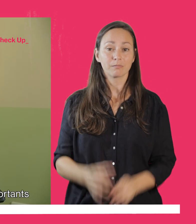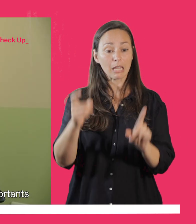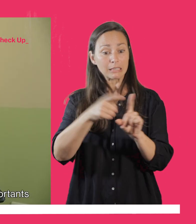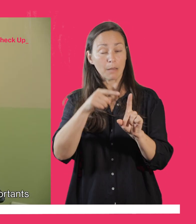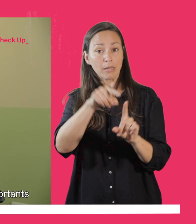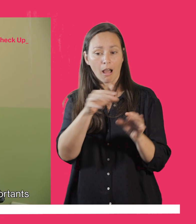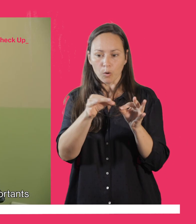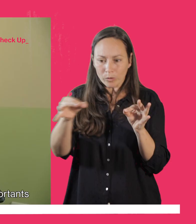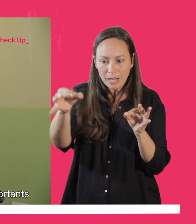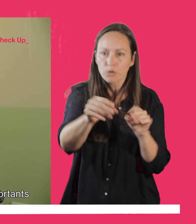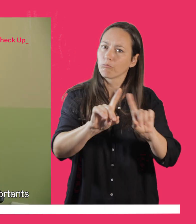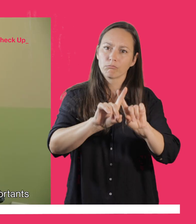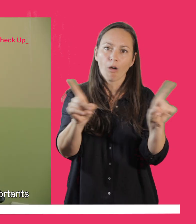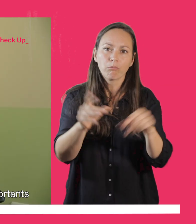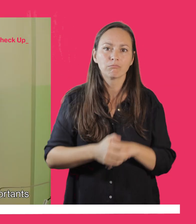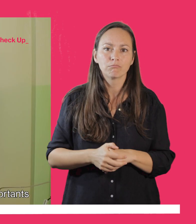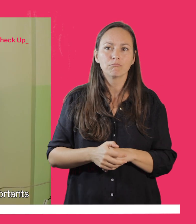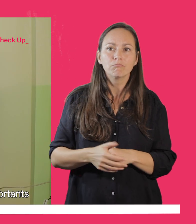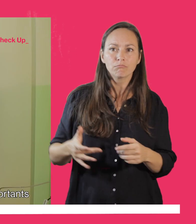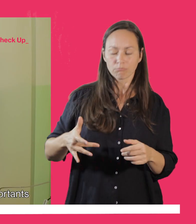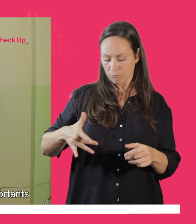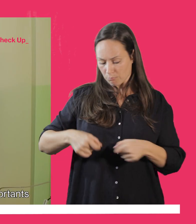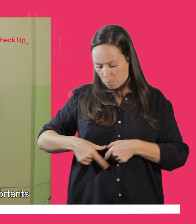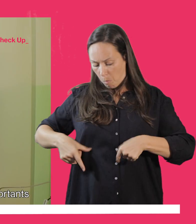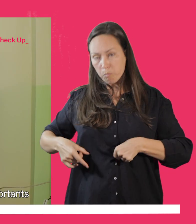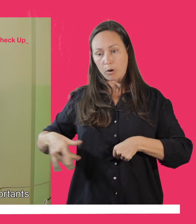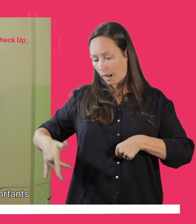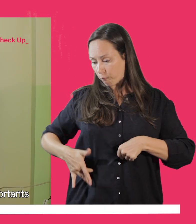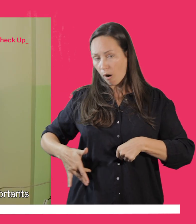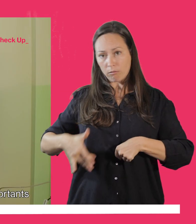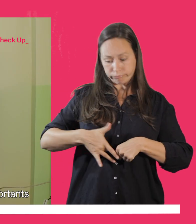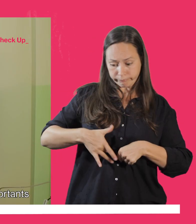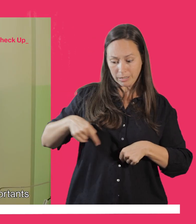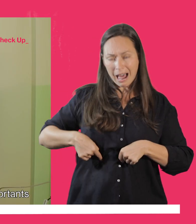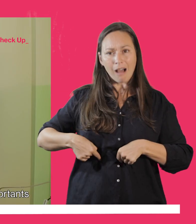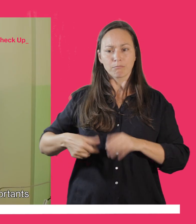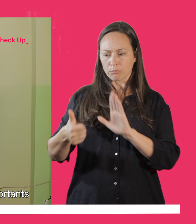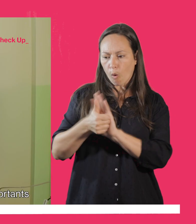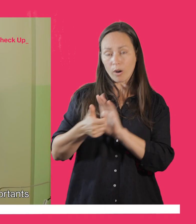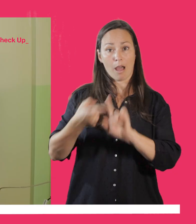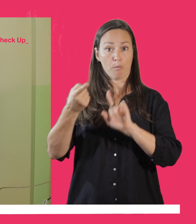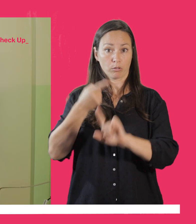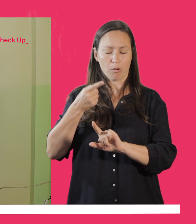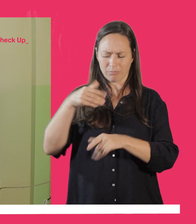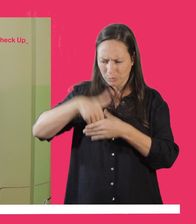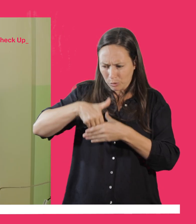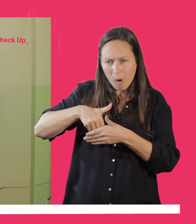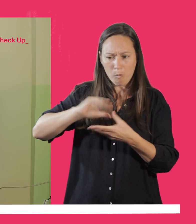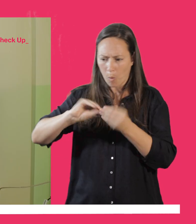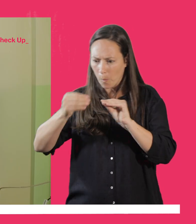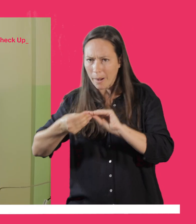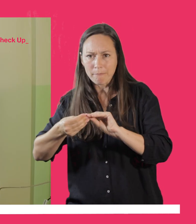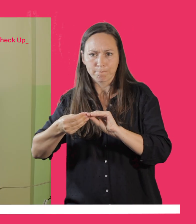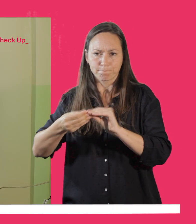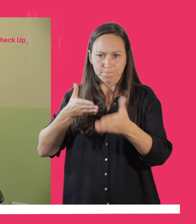Le diabète n'est pas contagieux. Le diabète est lié à la dysfonction de certains organes très importants, comme le